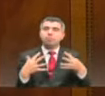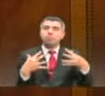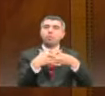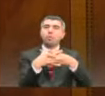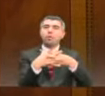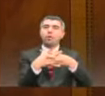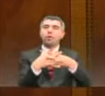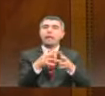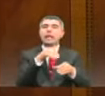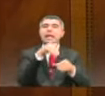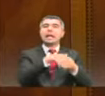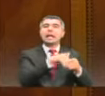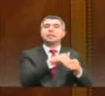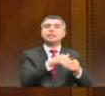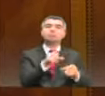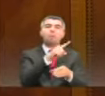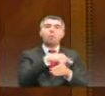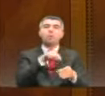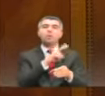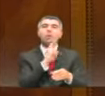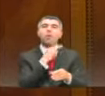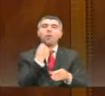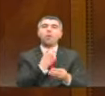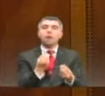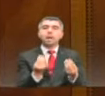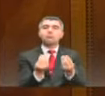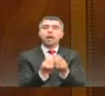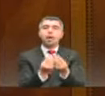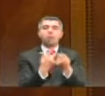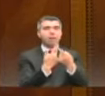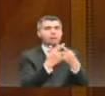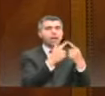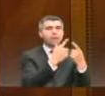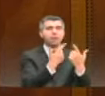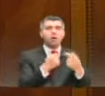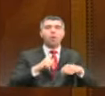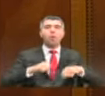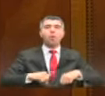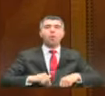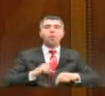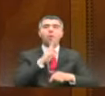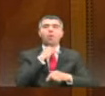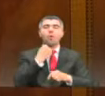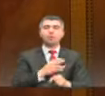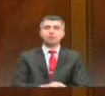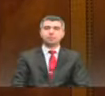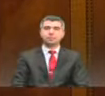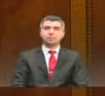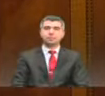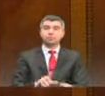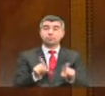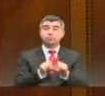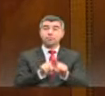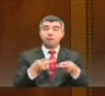مشترك بين مكونات الأغلبية ومختلف القطاعات الحكومية، ينطلق من